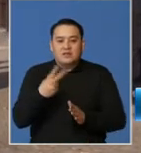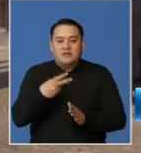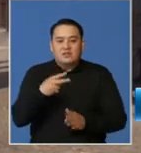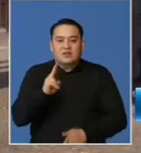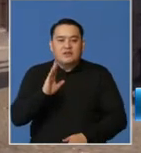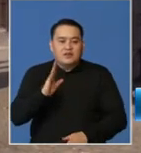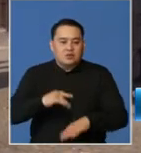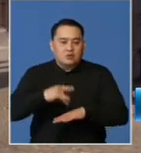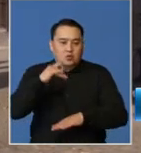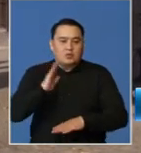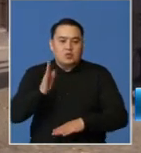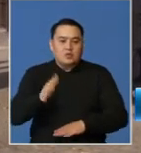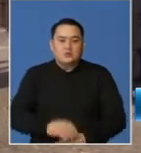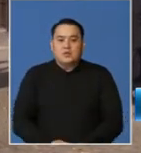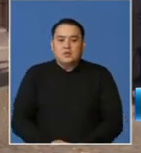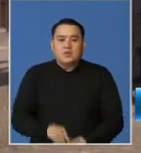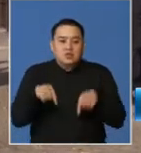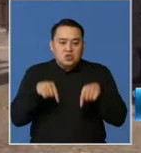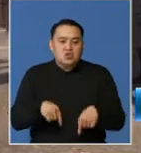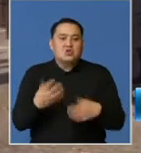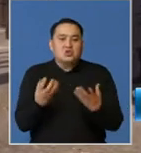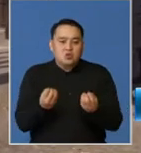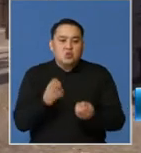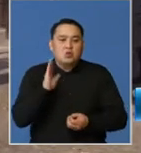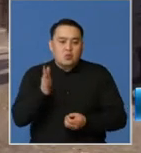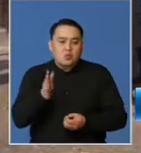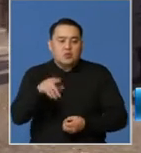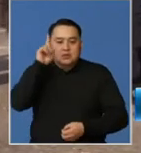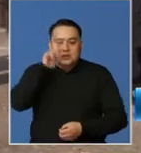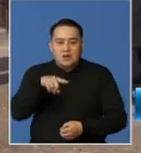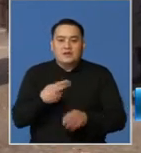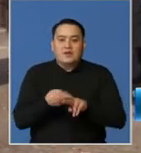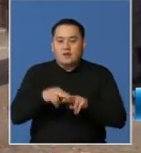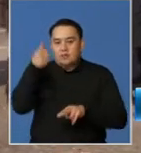20-квартирных жилых домов. Здесь, да, у нас сейчас, сами знаете, мы в этом